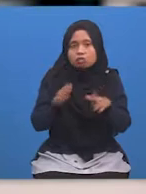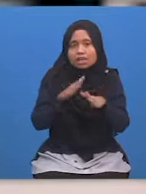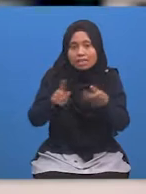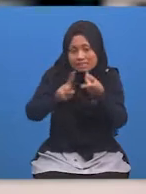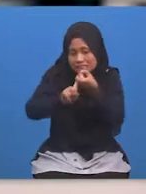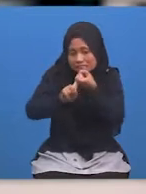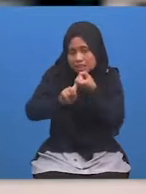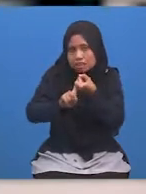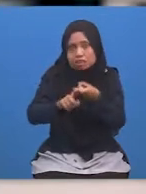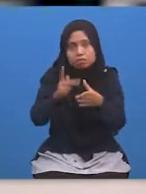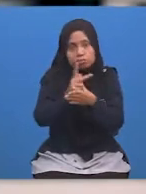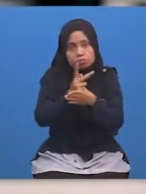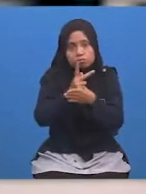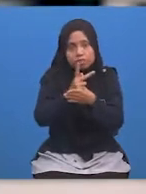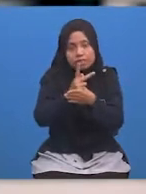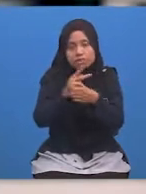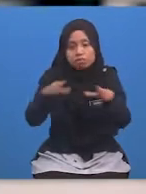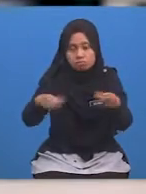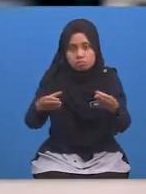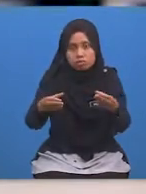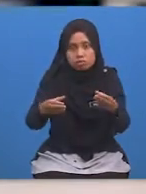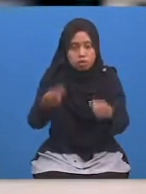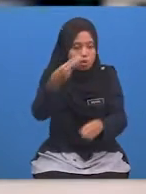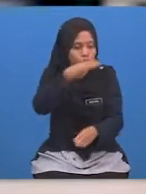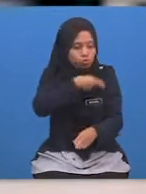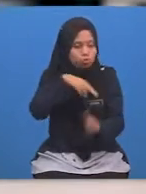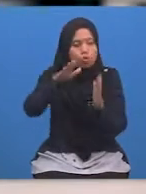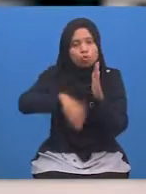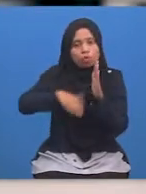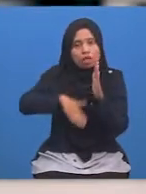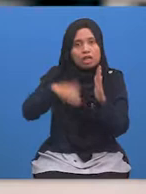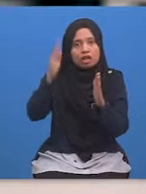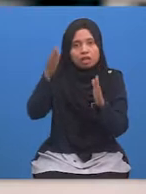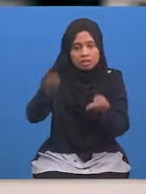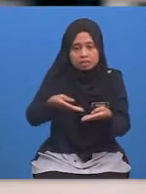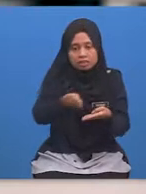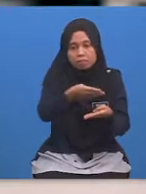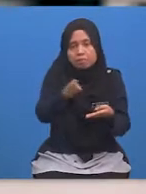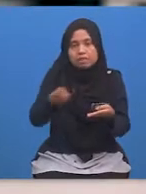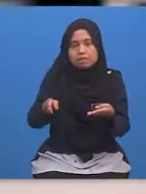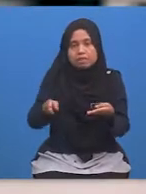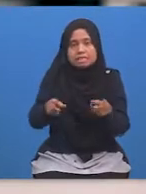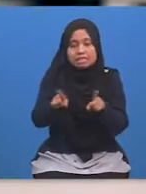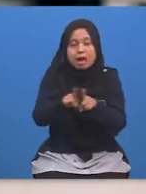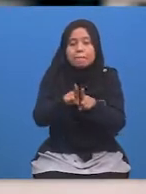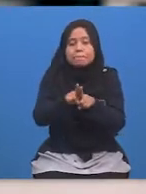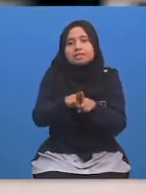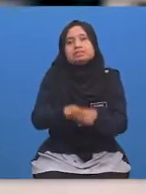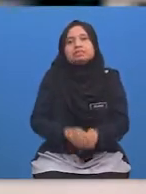ikatan perkongsian dilakukan, untung rugi akan diagihkan secara sama